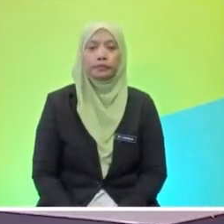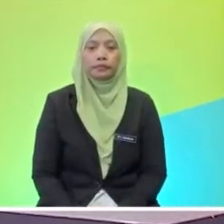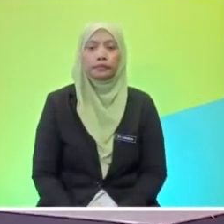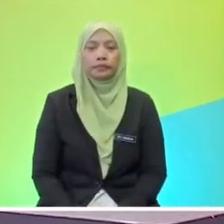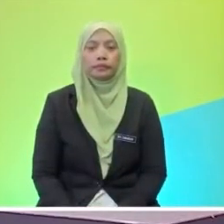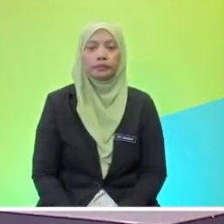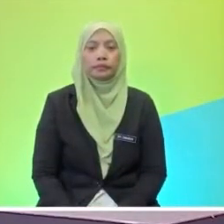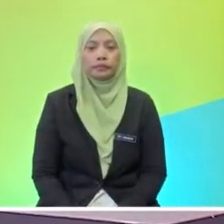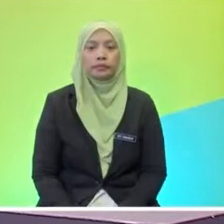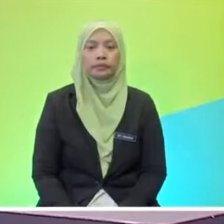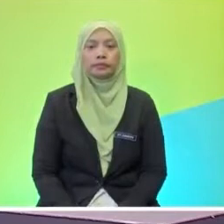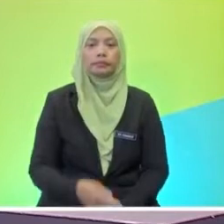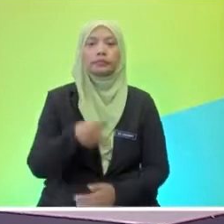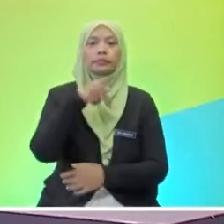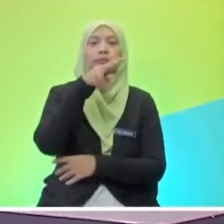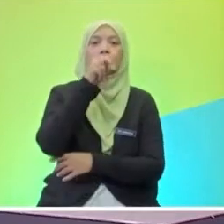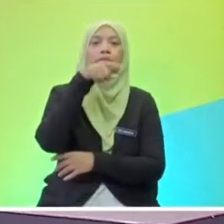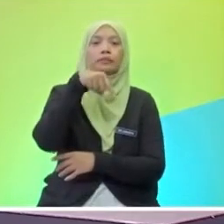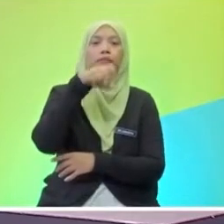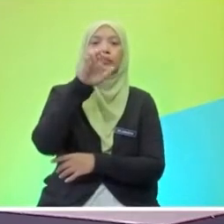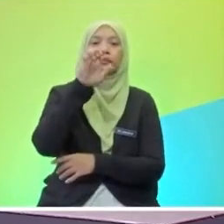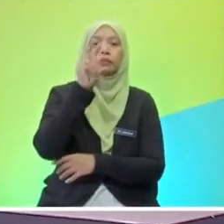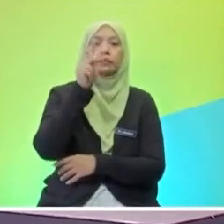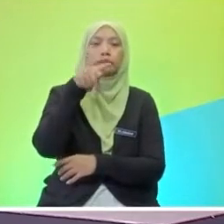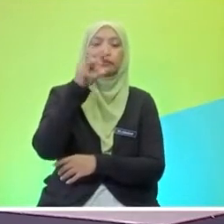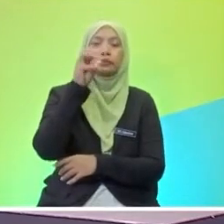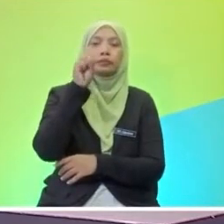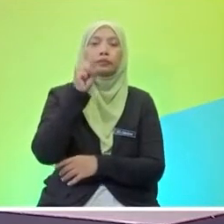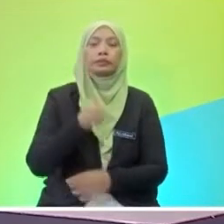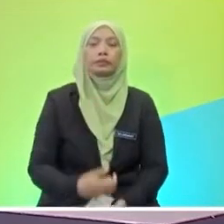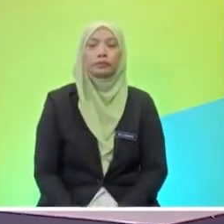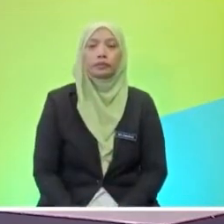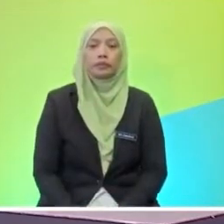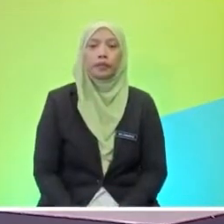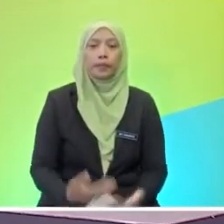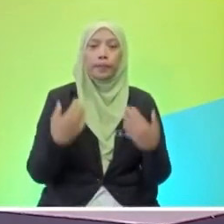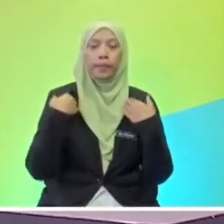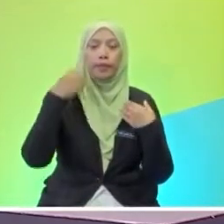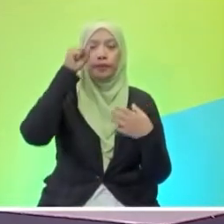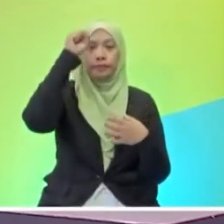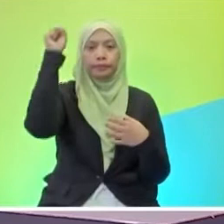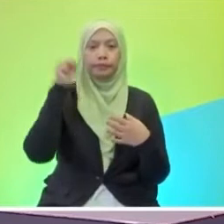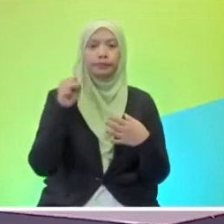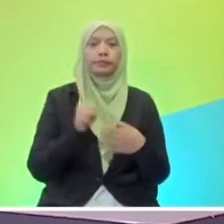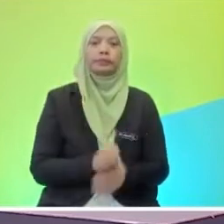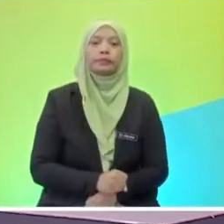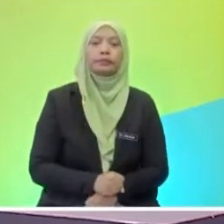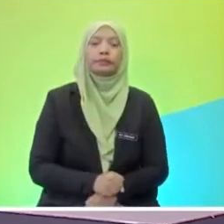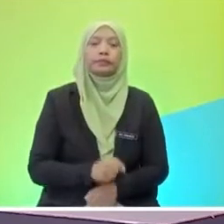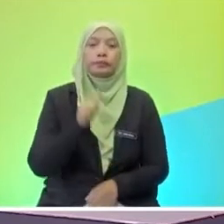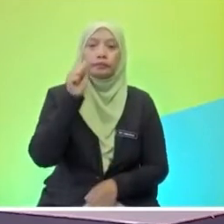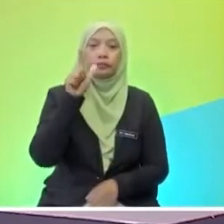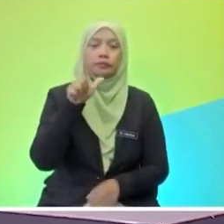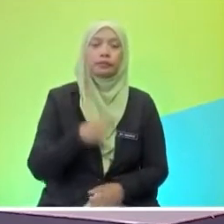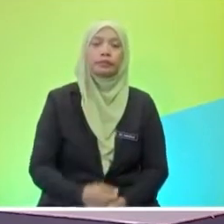pengopesan nih murid-murid sendiri boleh buat di rumah oke dan ada soalan dalam asas kelestarian keje khusus